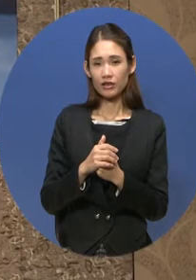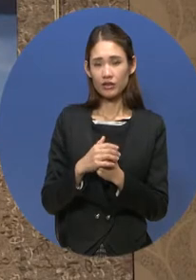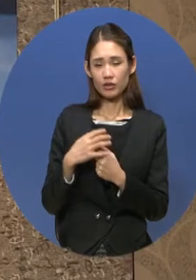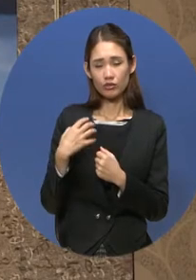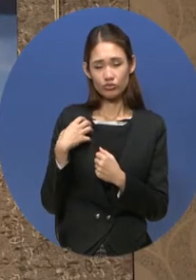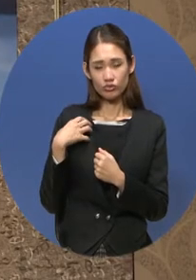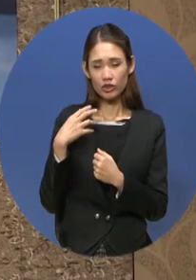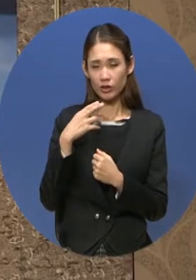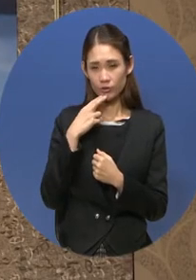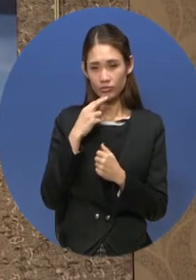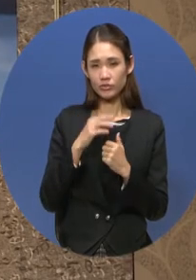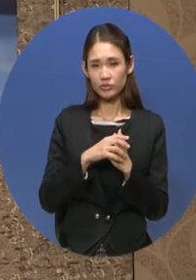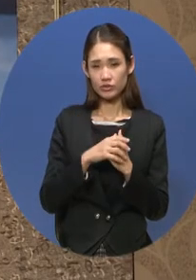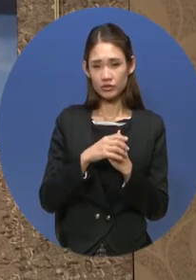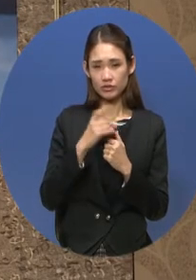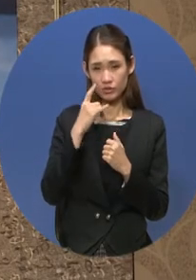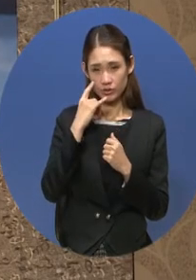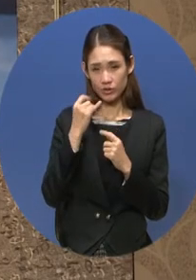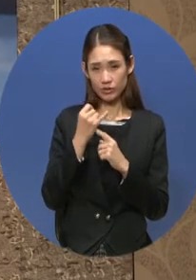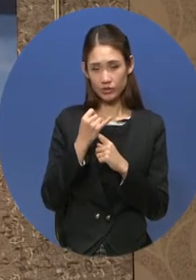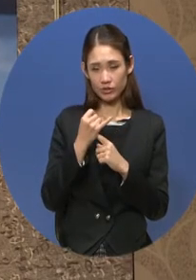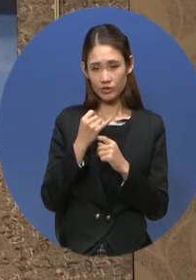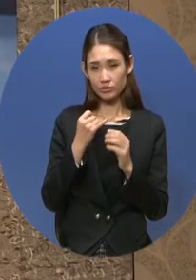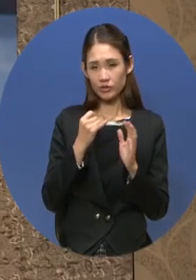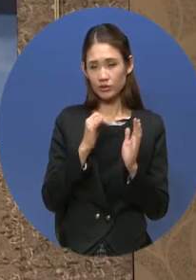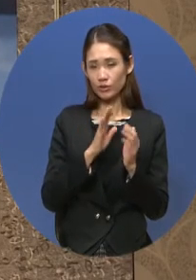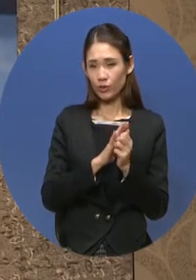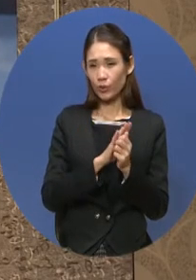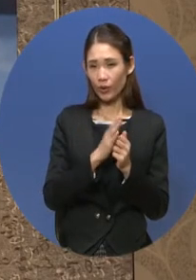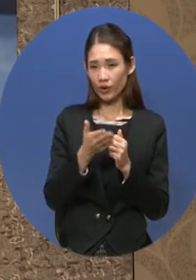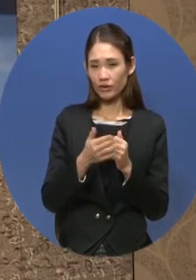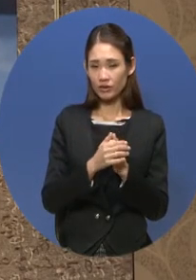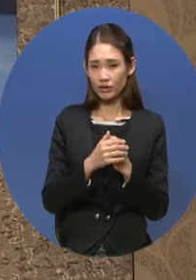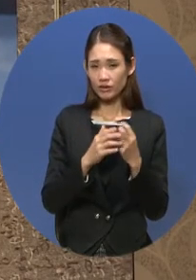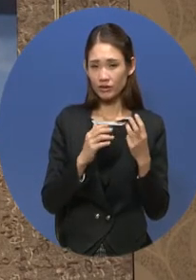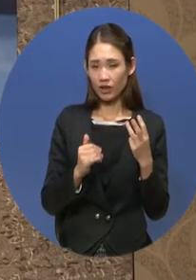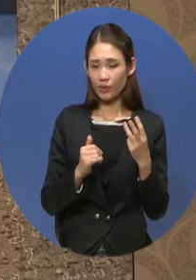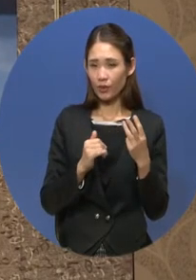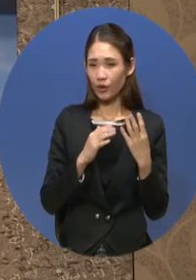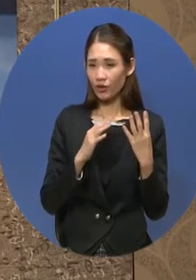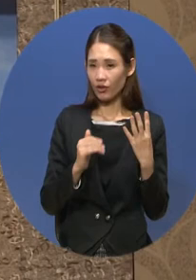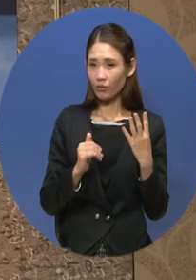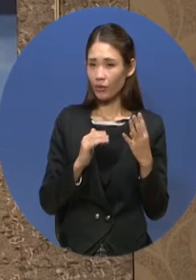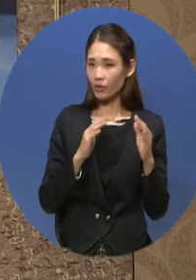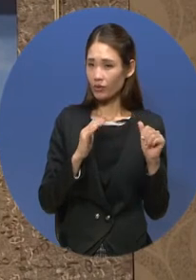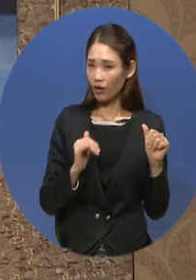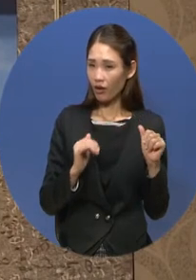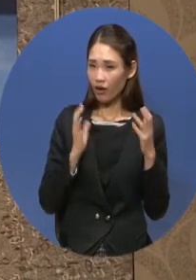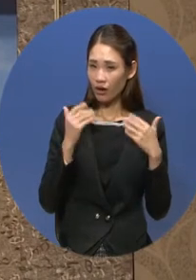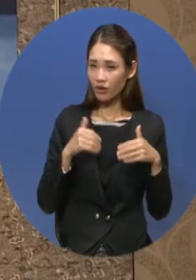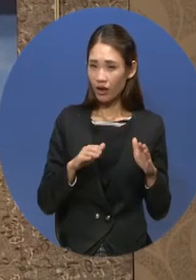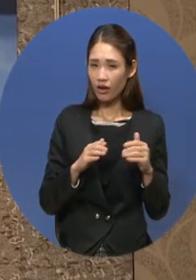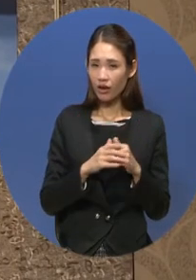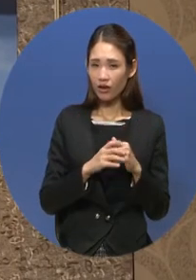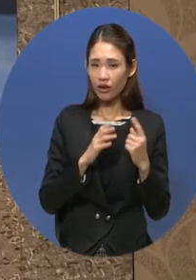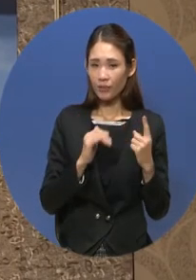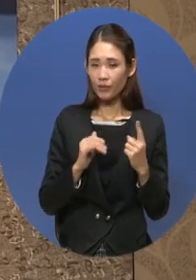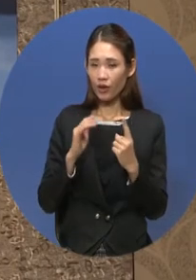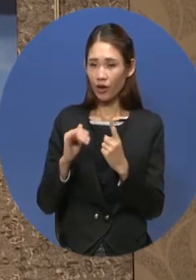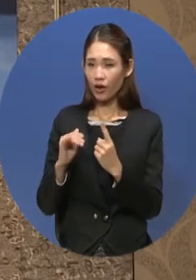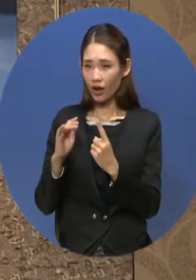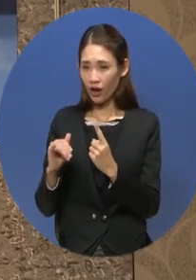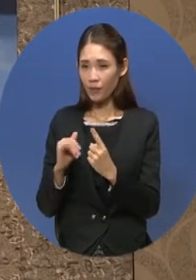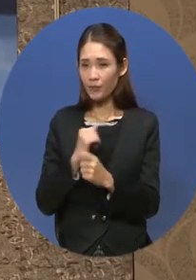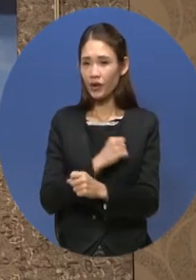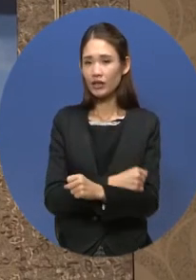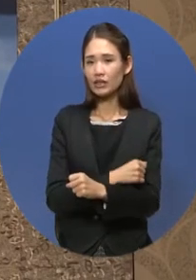부담 없이 산모 도우미를 썼는데 세 명, 네 명, 다섯 명을 낳다 보니까 날 때마다 한 사람씩의 저기